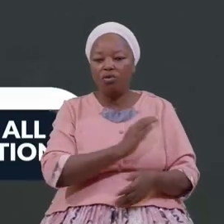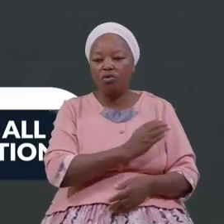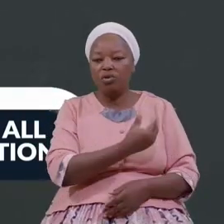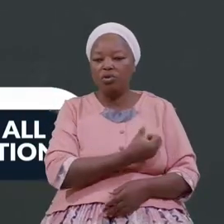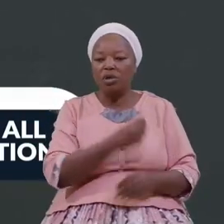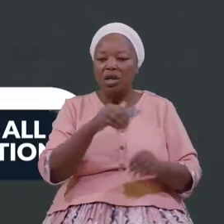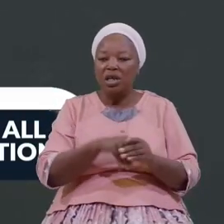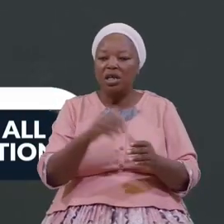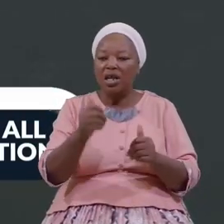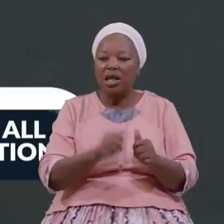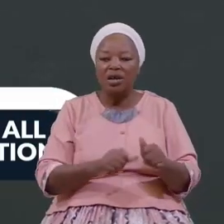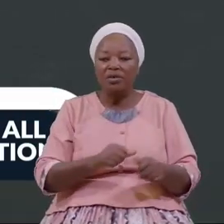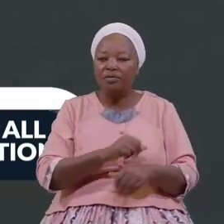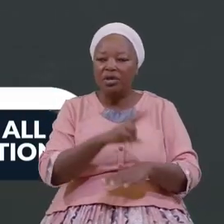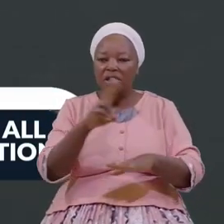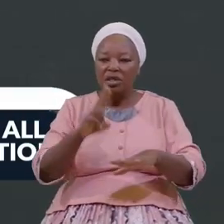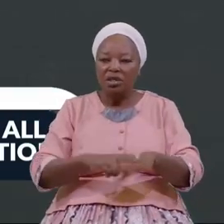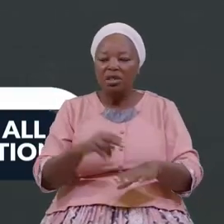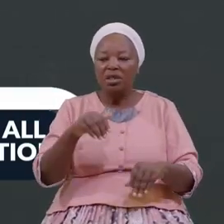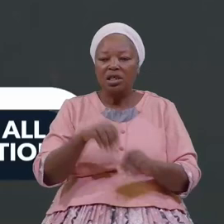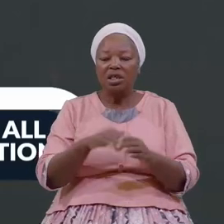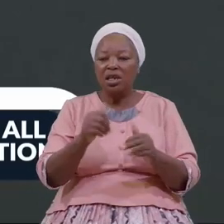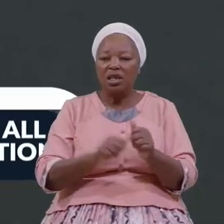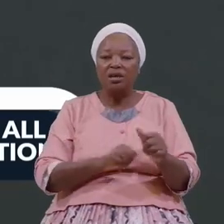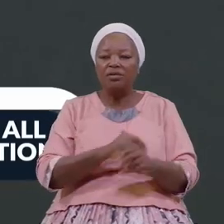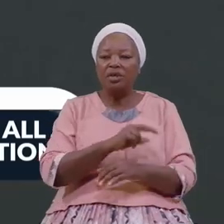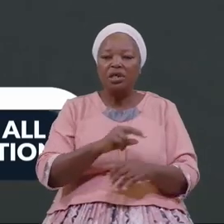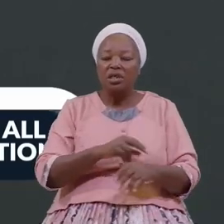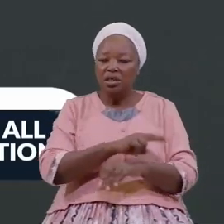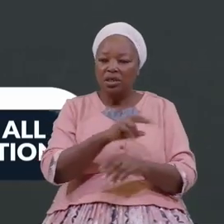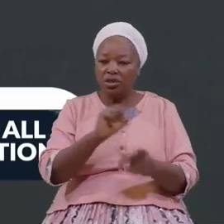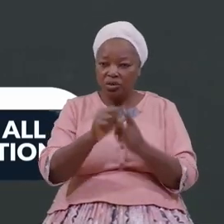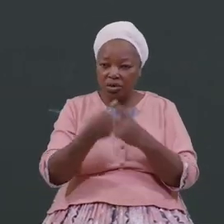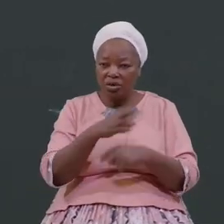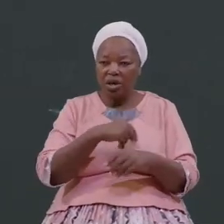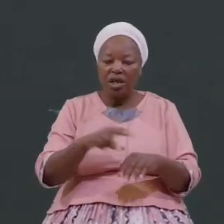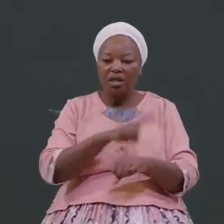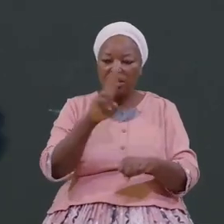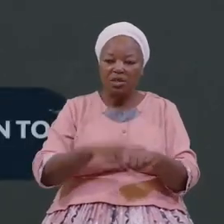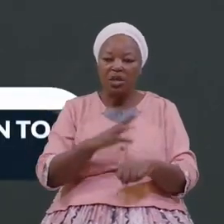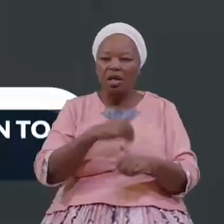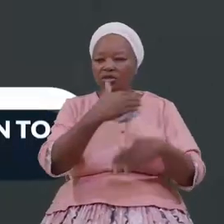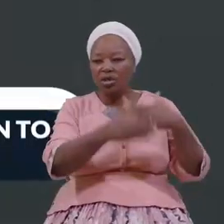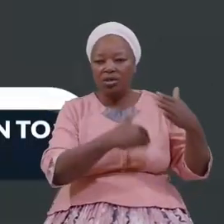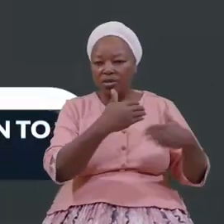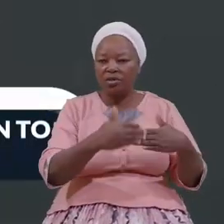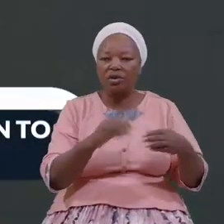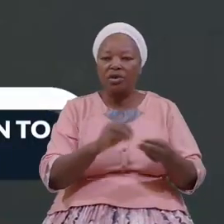de chaque nation et de chaque génération. Numéro 4, nous allons voir